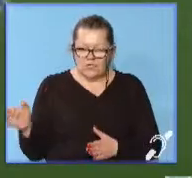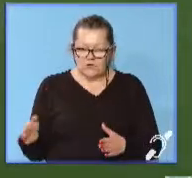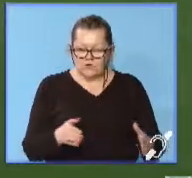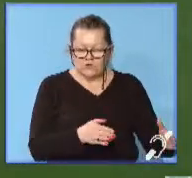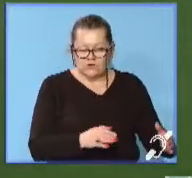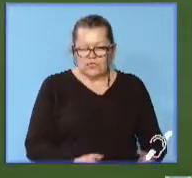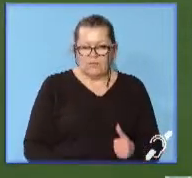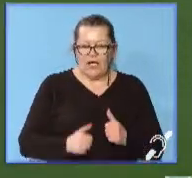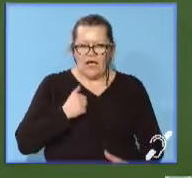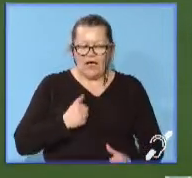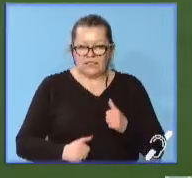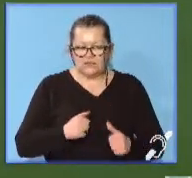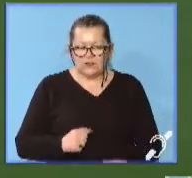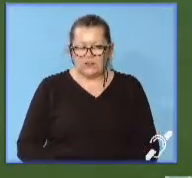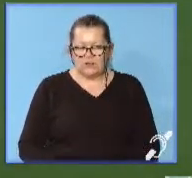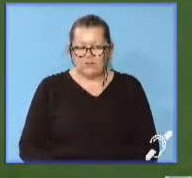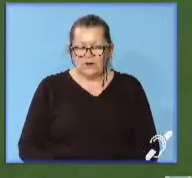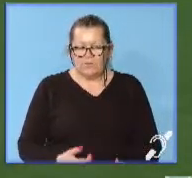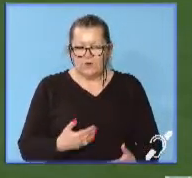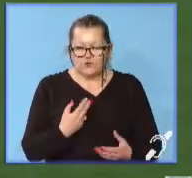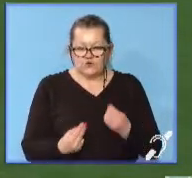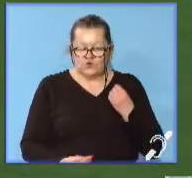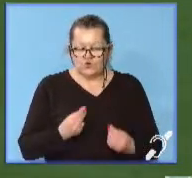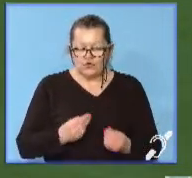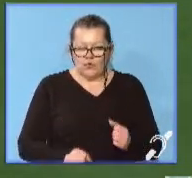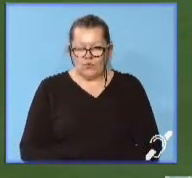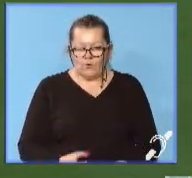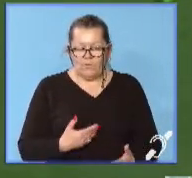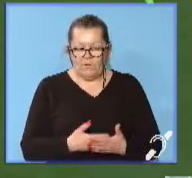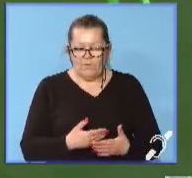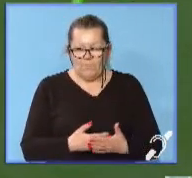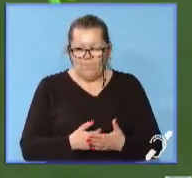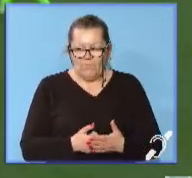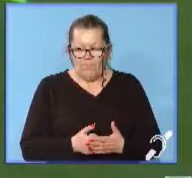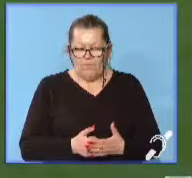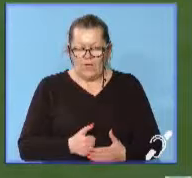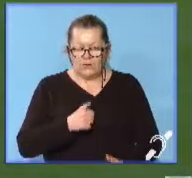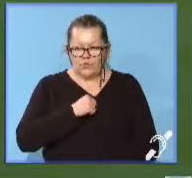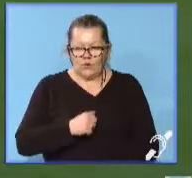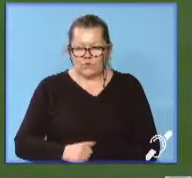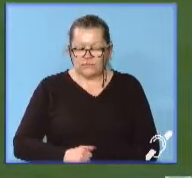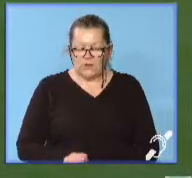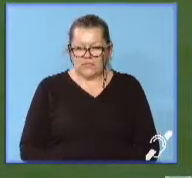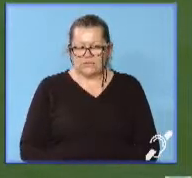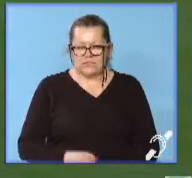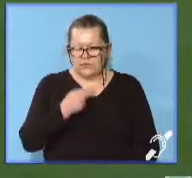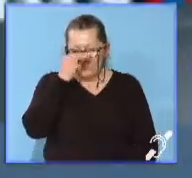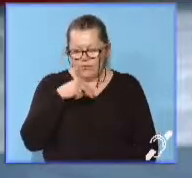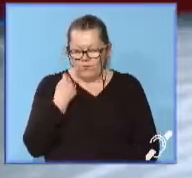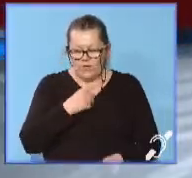pregătească meciul cu Farul programat Duminică de la ora 20 pe stadionul Ion Oblemenco